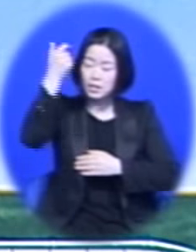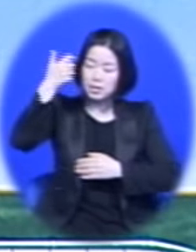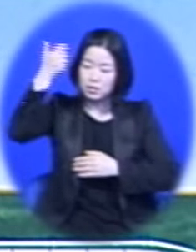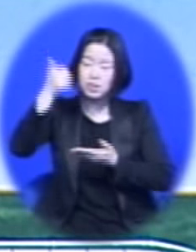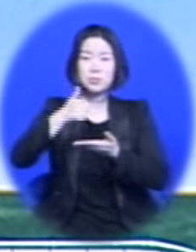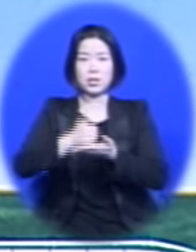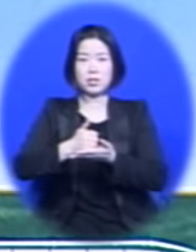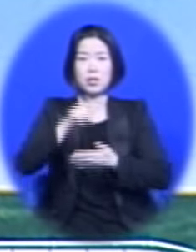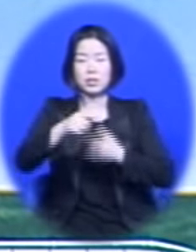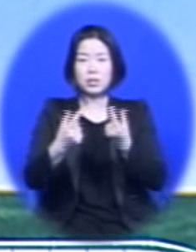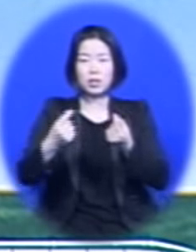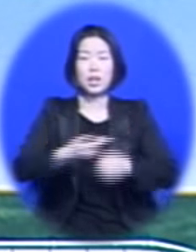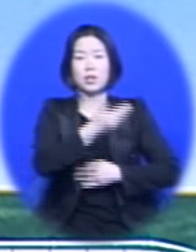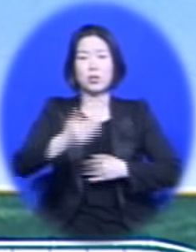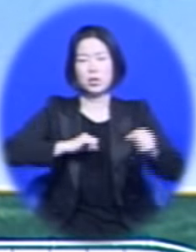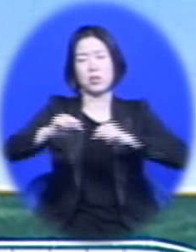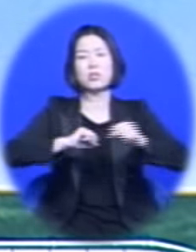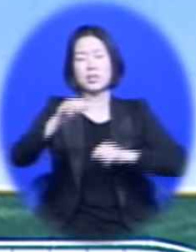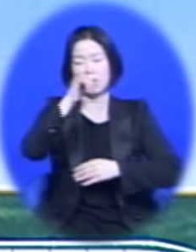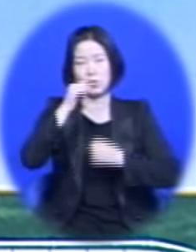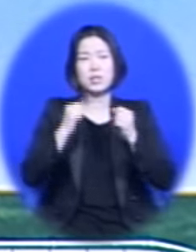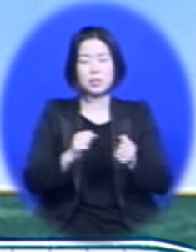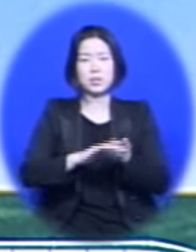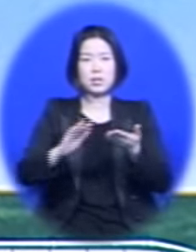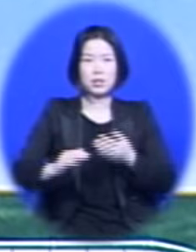그렇게 여러분에게 역사하시고 계십니다.